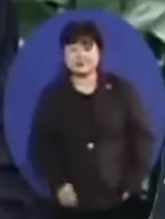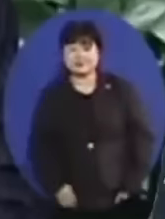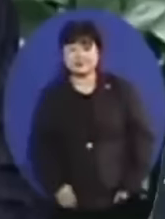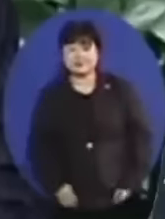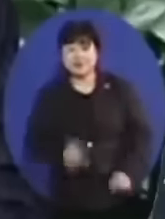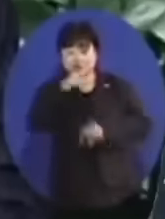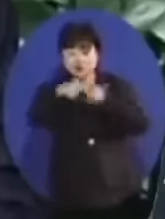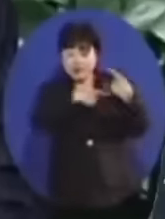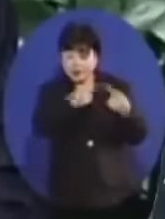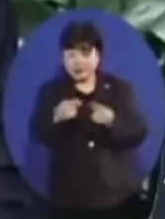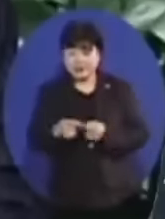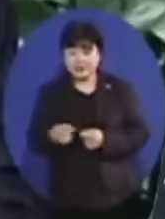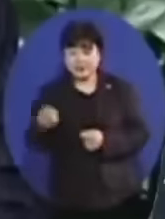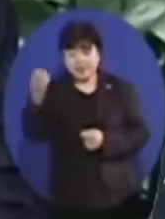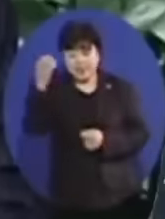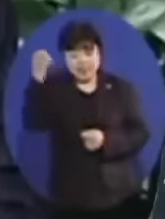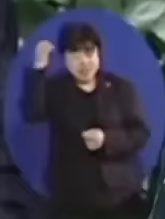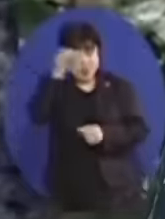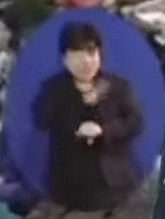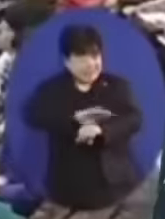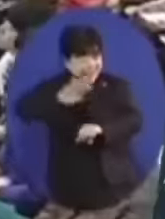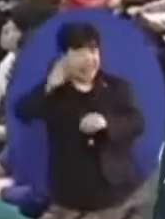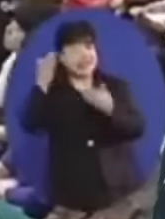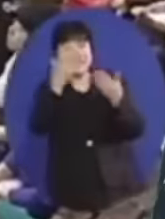따라 말씀했습니다. 영혼이 잘 됨과 같이